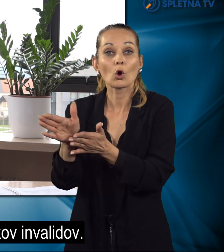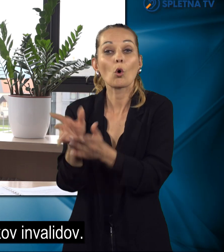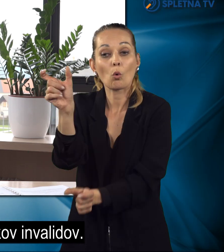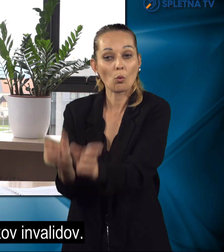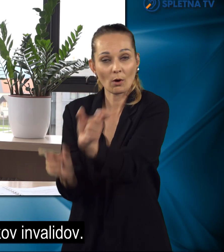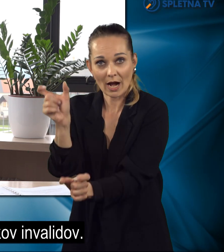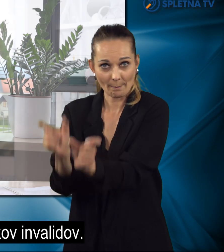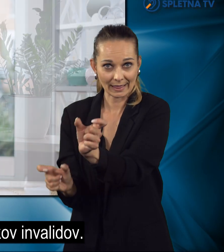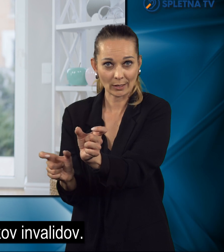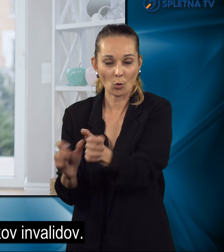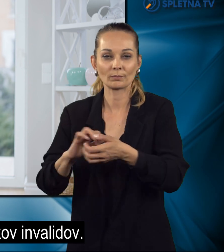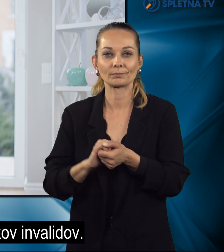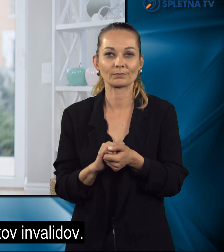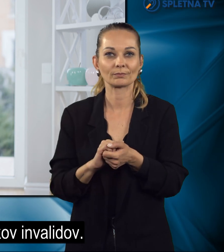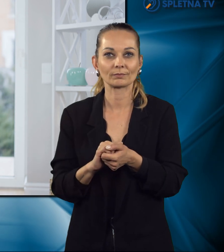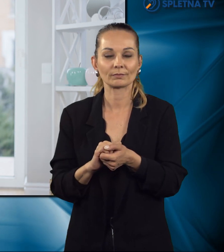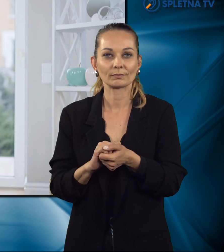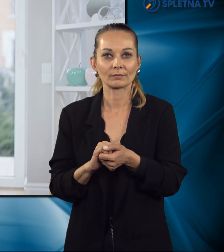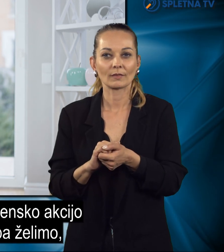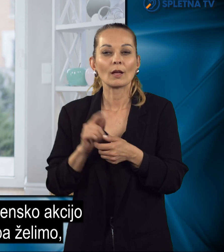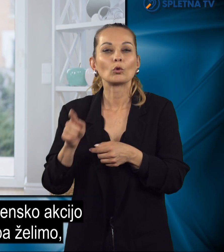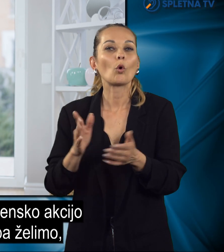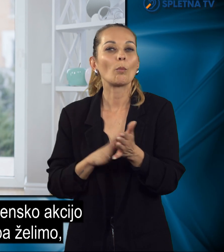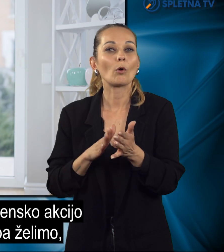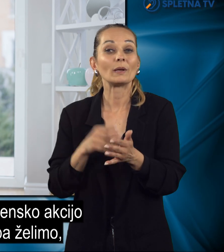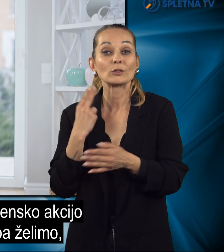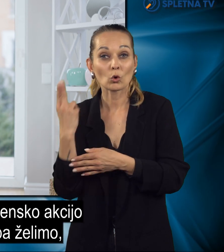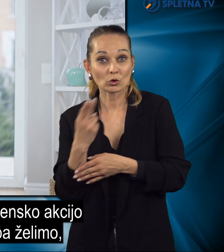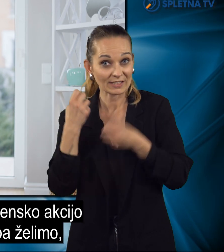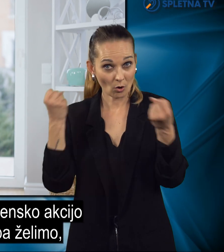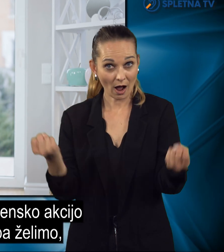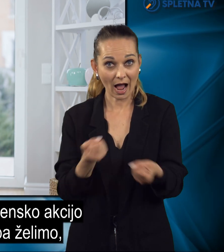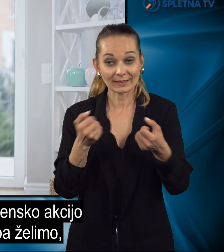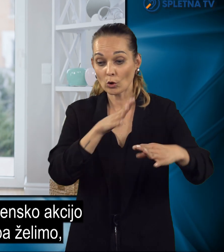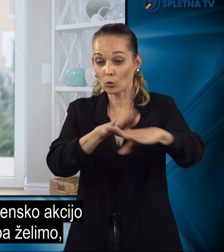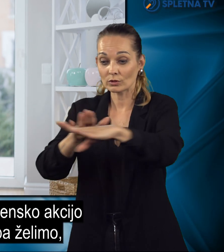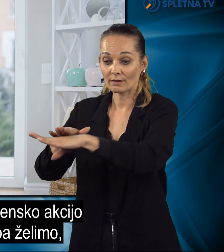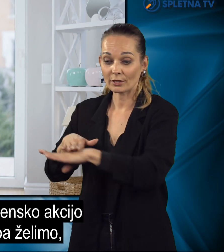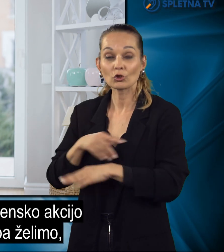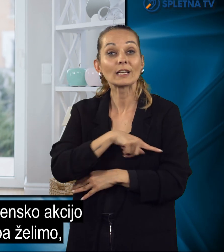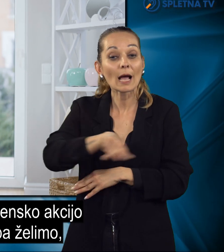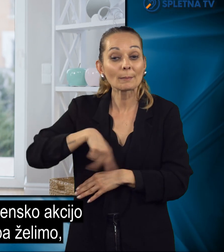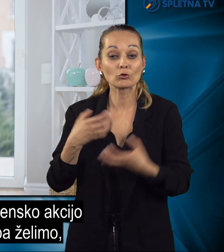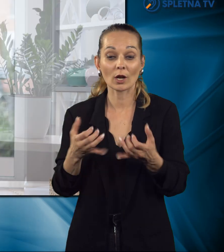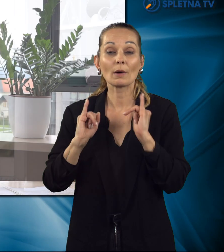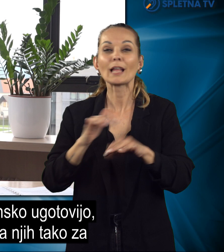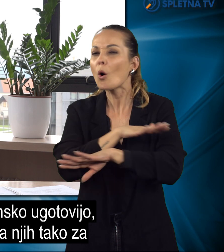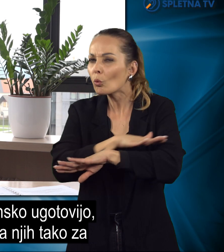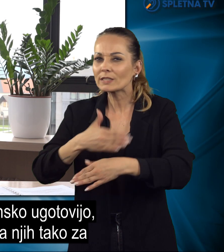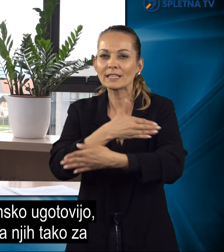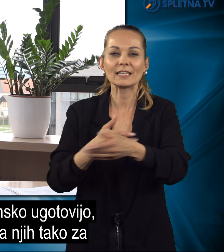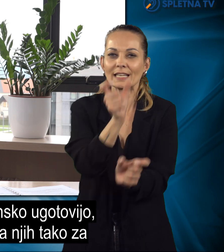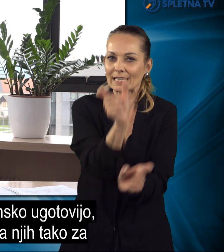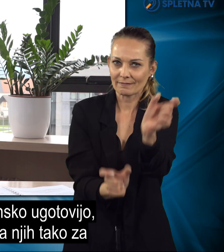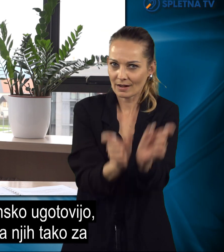25.500 uporabnikov, invalidov. Prav s to vseslovensko akcijo ozaveščanja pa želimo, da